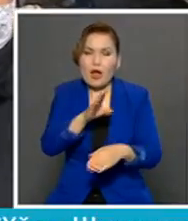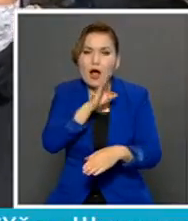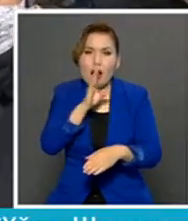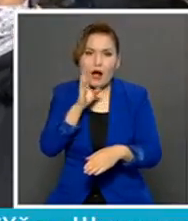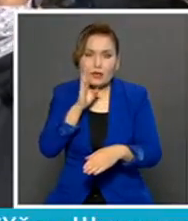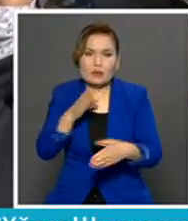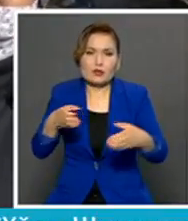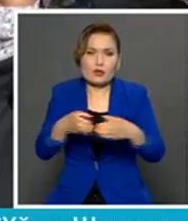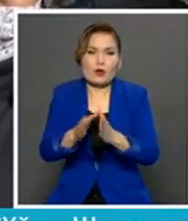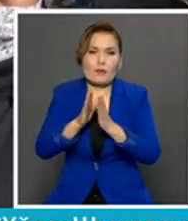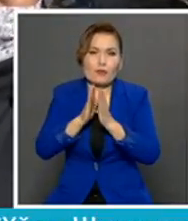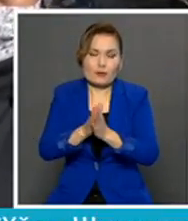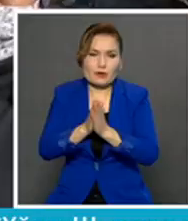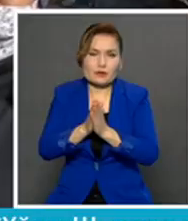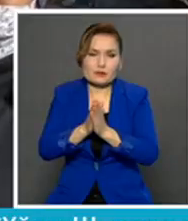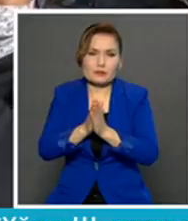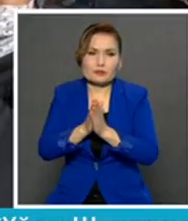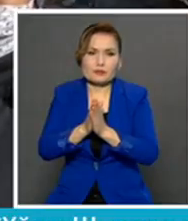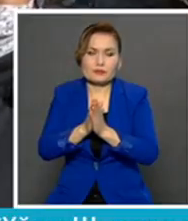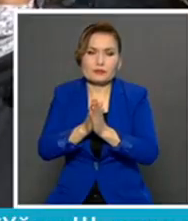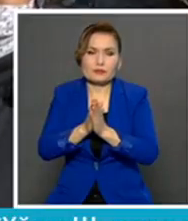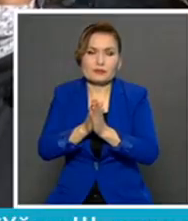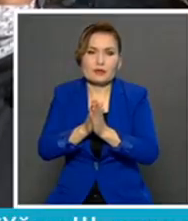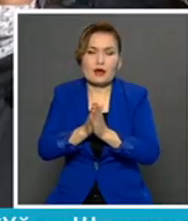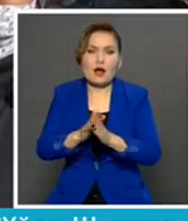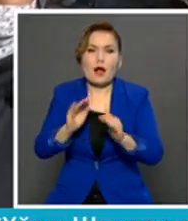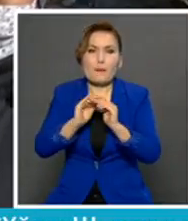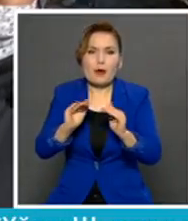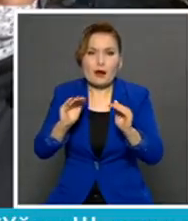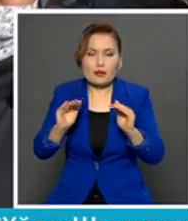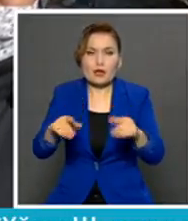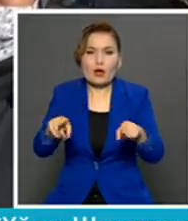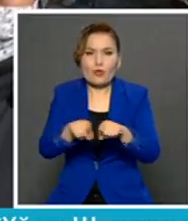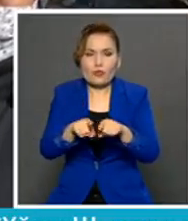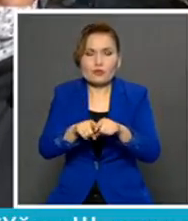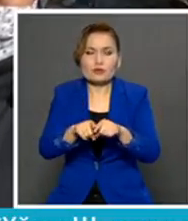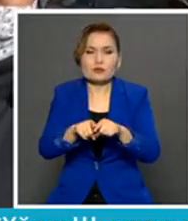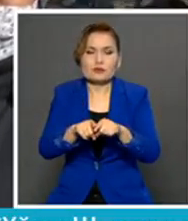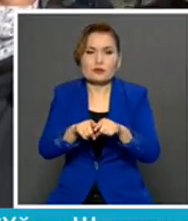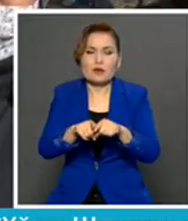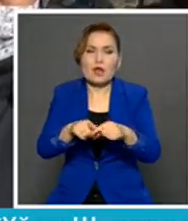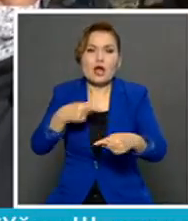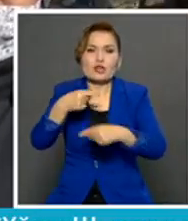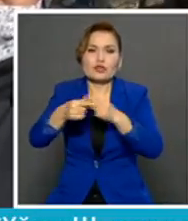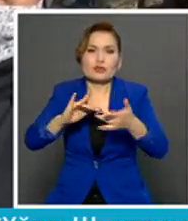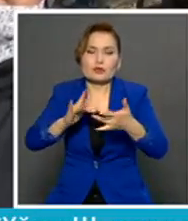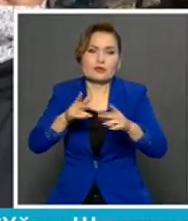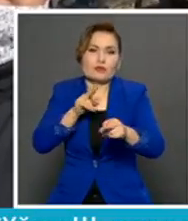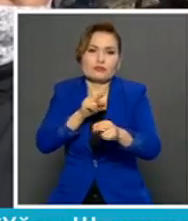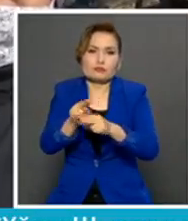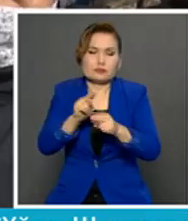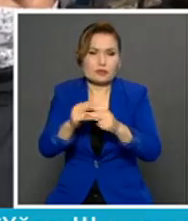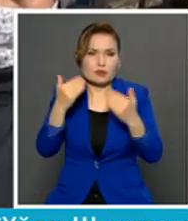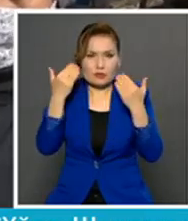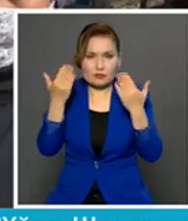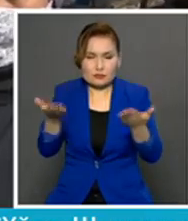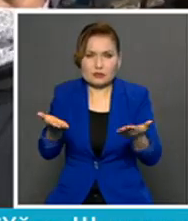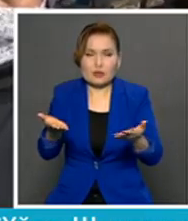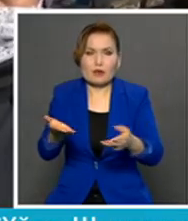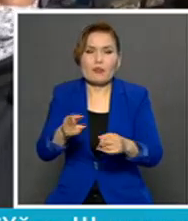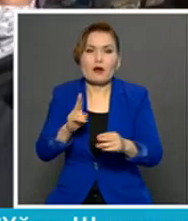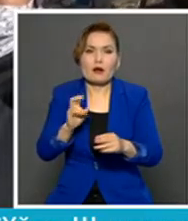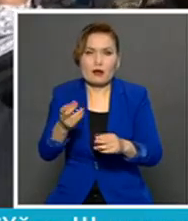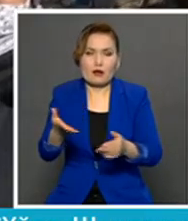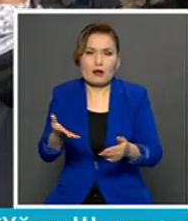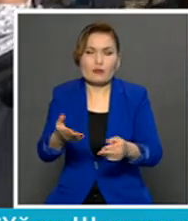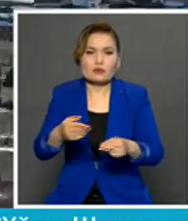атынан барлық ауыл атынан менің өтінерім балаларға осылай онлайн оқисыңдар дегендегі бізге интернет сет деген нәрселерді